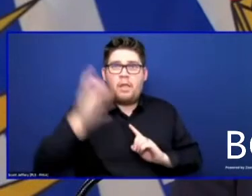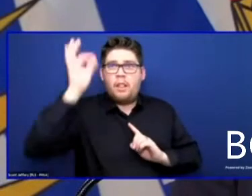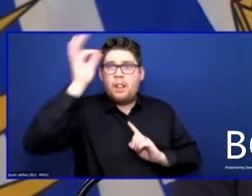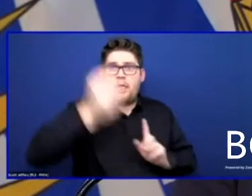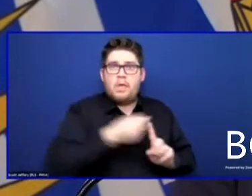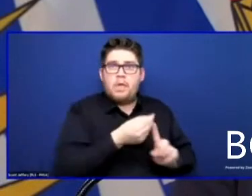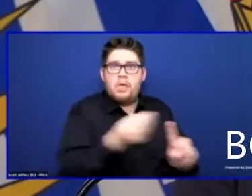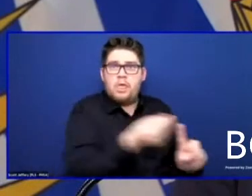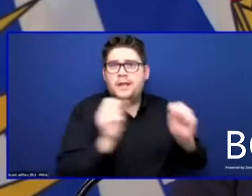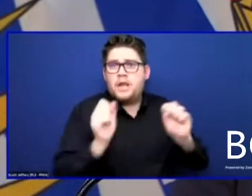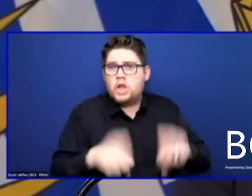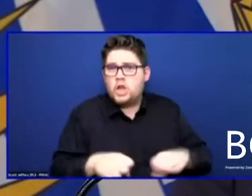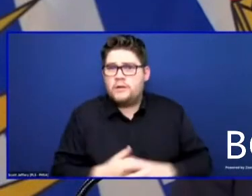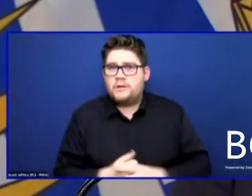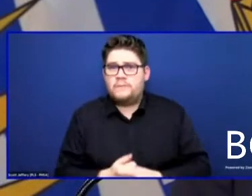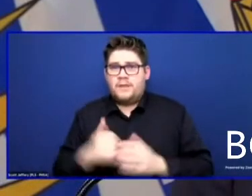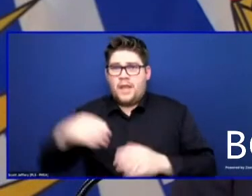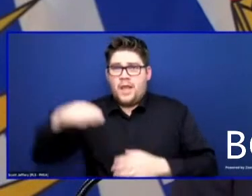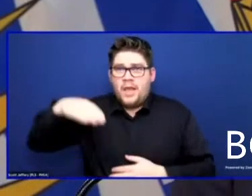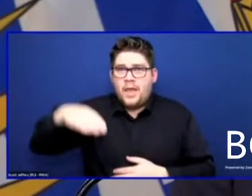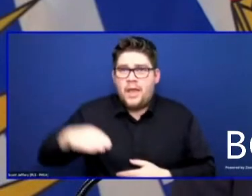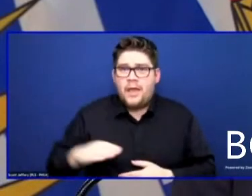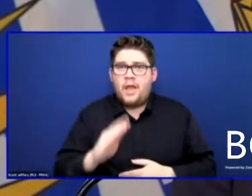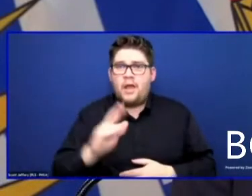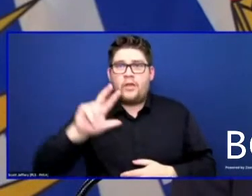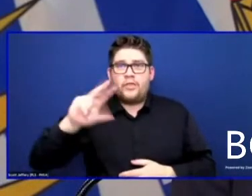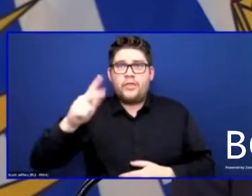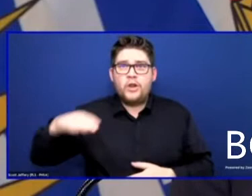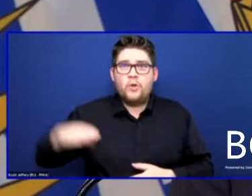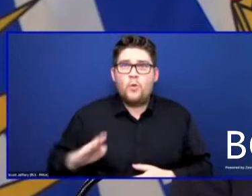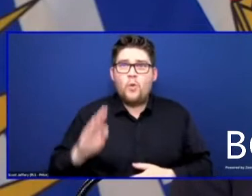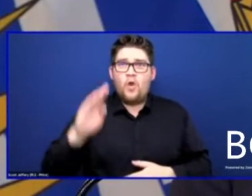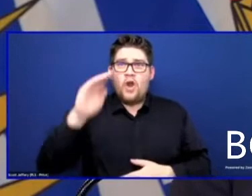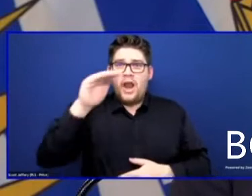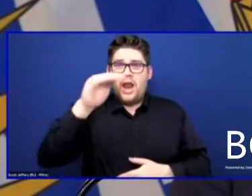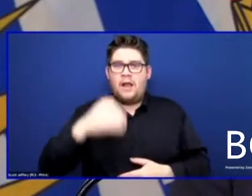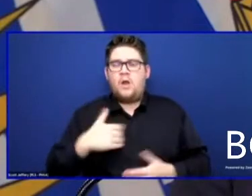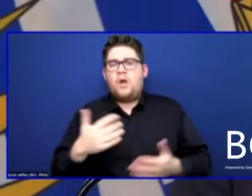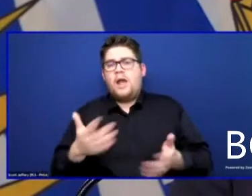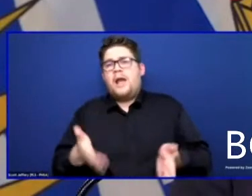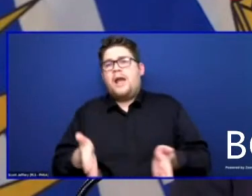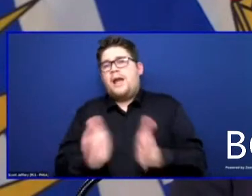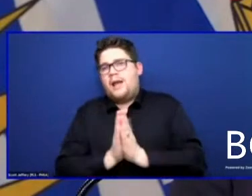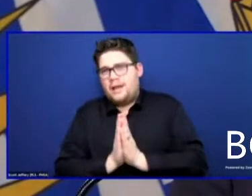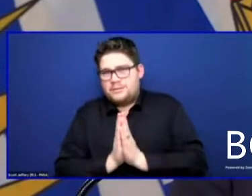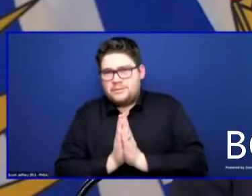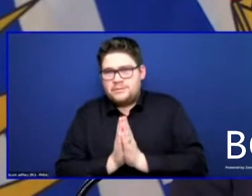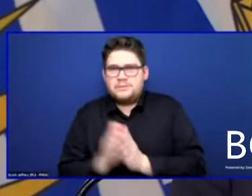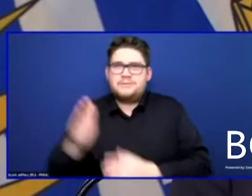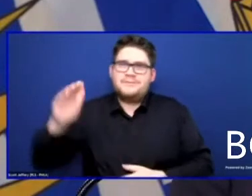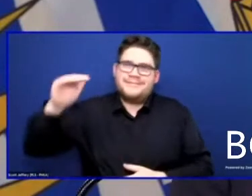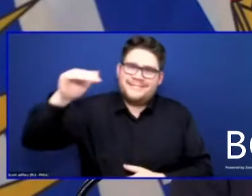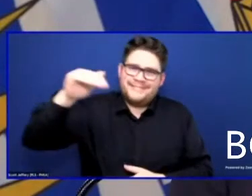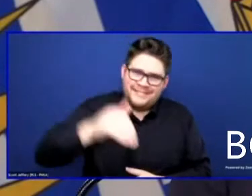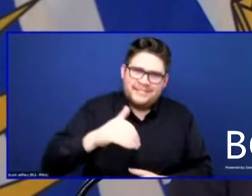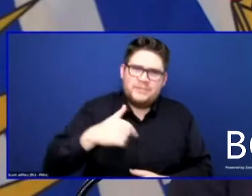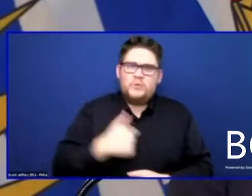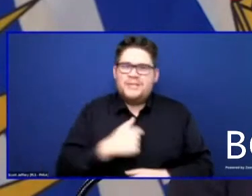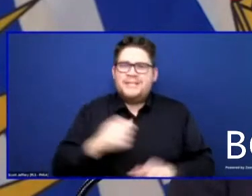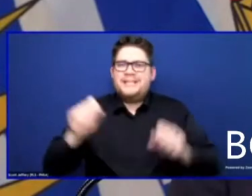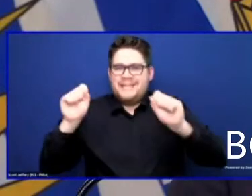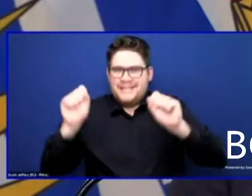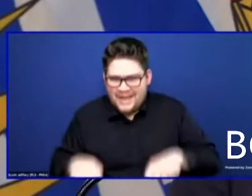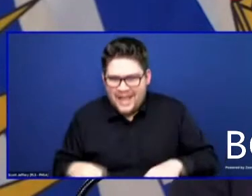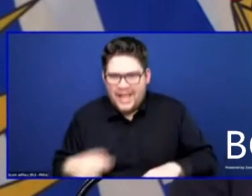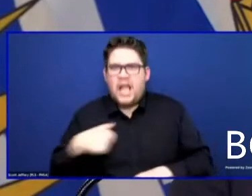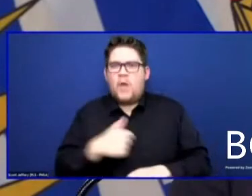历过 asking 这么 everybody 这么 to 高 do 的一 our 个风 part 险 today 我请呼 to 吁大家 remember 从 that 现 we 在开 have 始 it 做 within us 啊 to 我们 take 一定 these 要